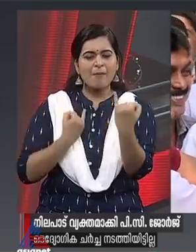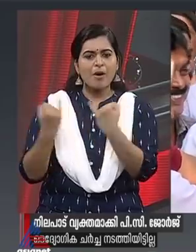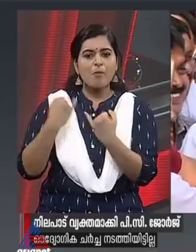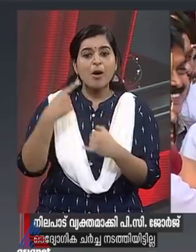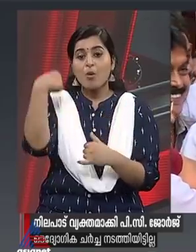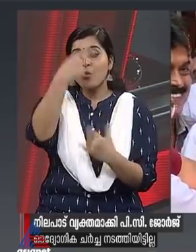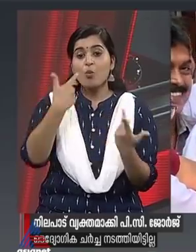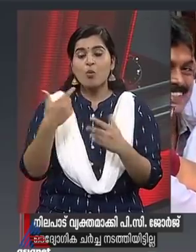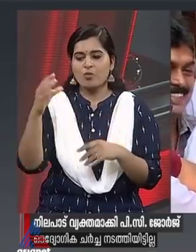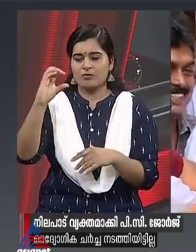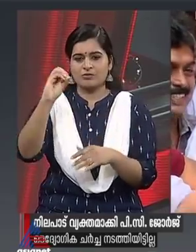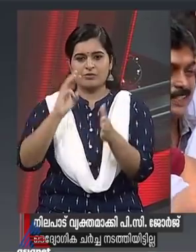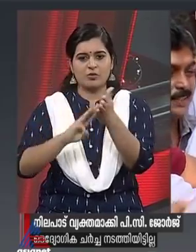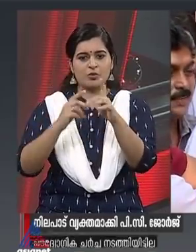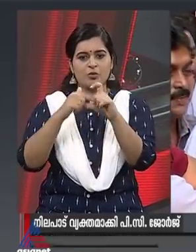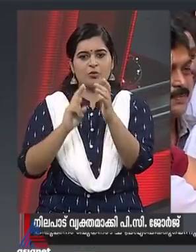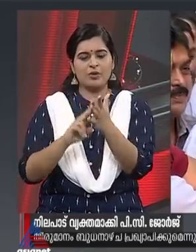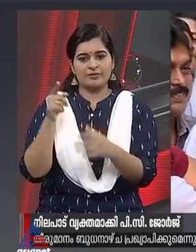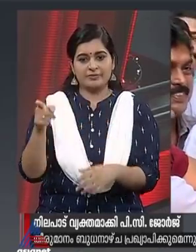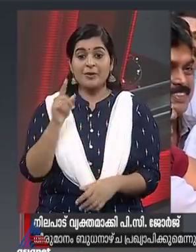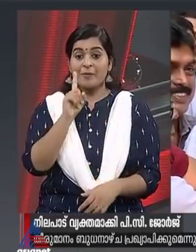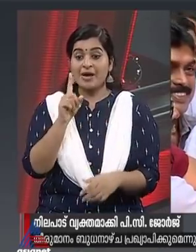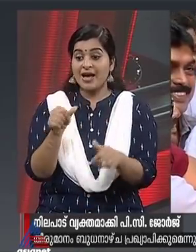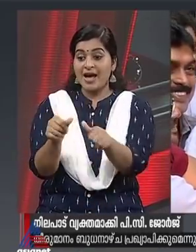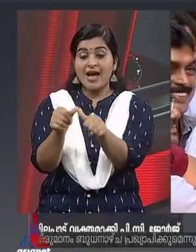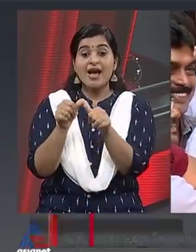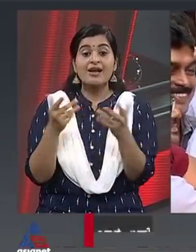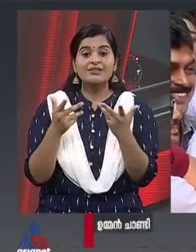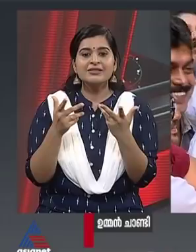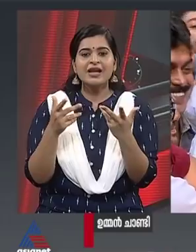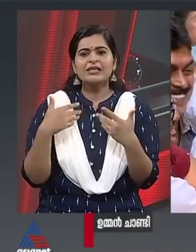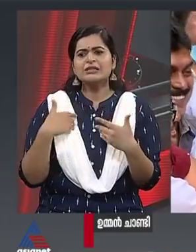ഉമ്മൻചാണ്ടിയുടെ പ്രതികരണം ഇങ്ങനെ: അദ്ദേഹത്തിന് എന്റെ അടുത്ത് എന്ത് സ്വാതന്ത്ര്യവും എടുക്കാം,